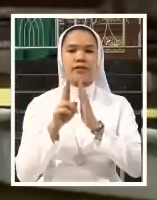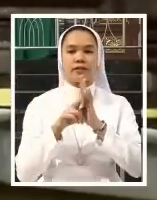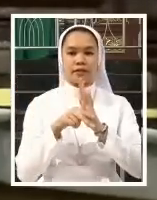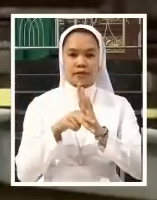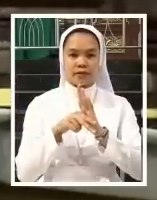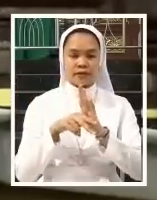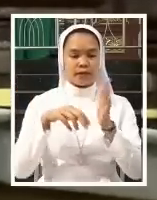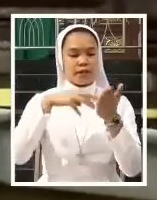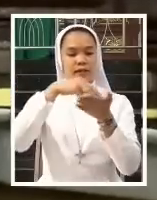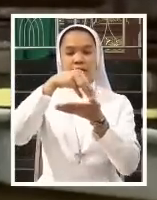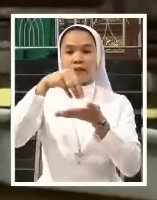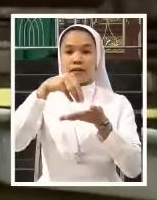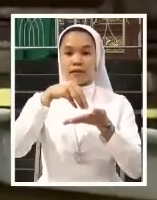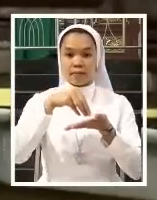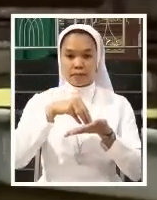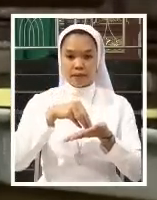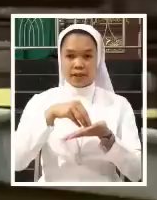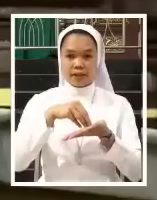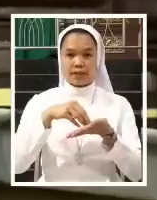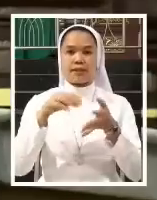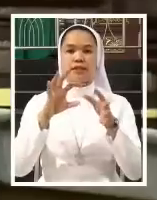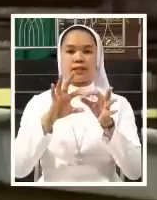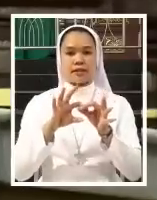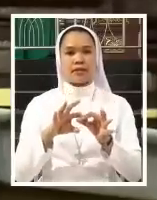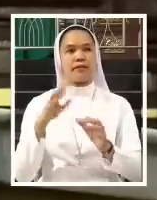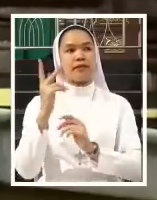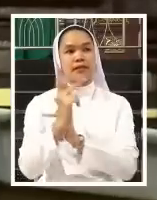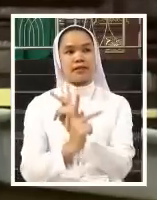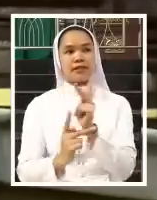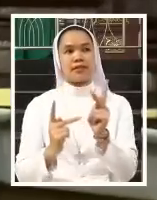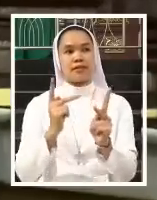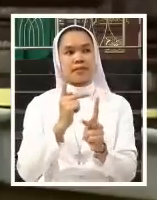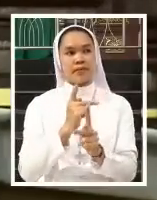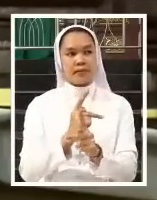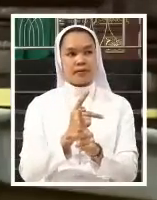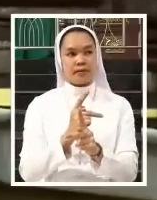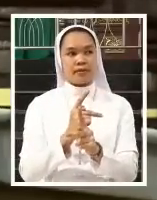Sa tahaw ni mga banwaan.